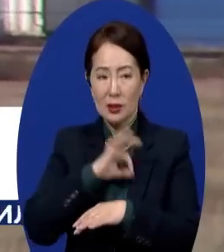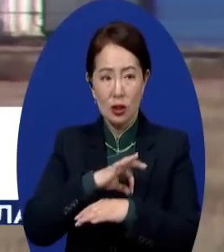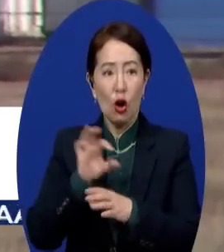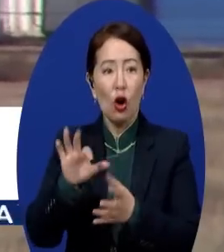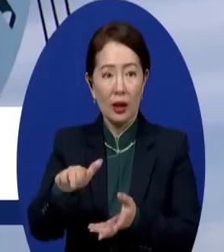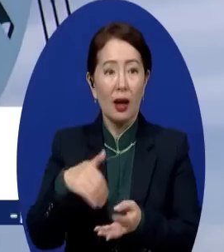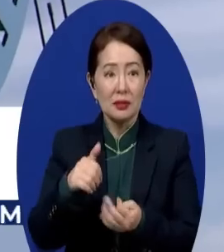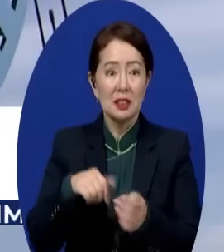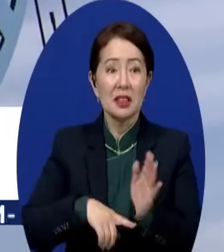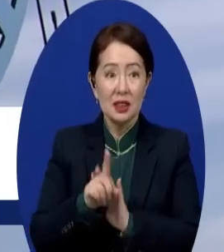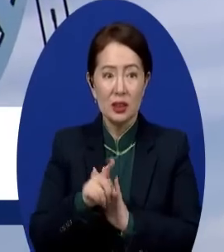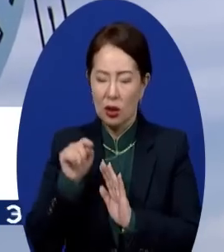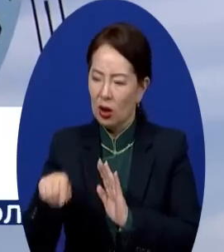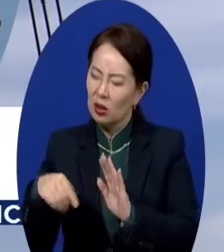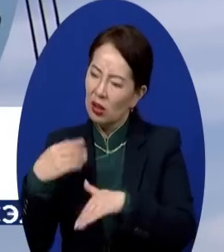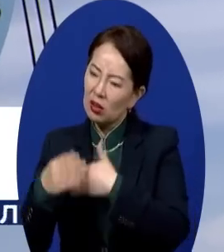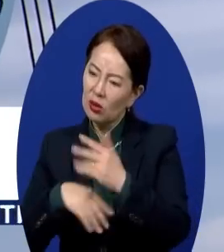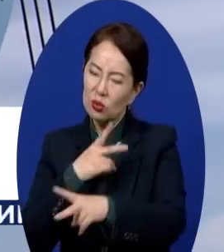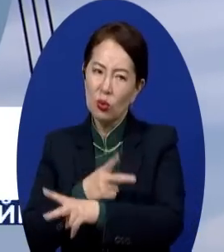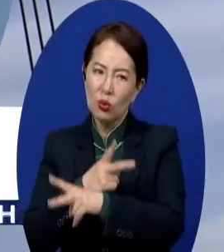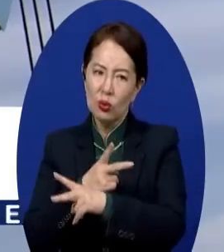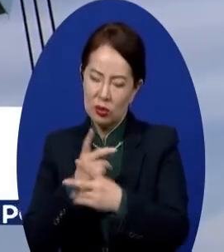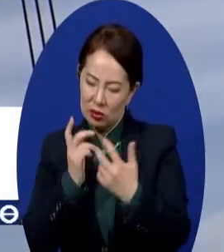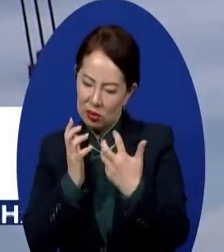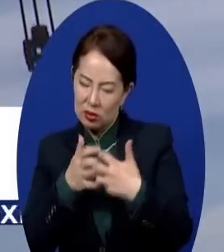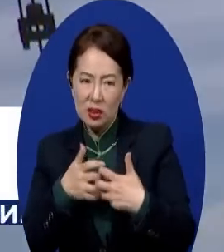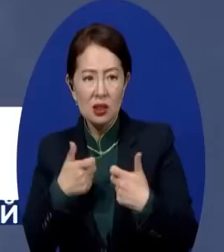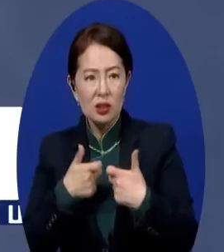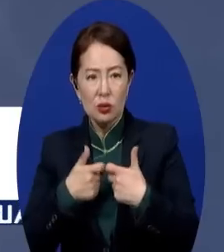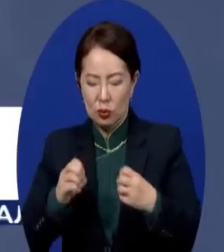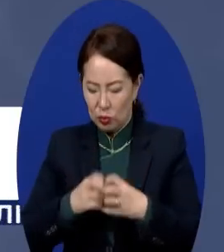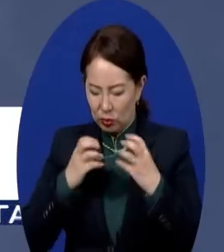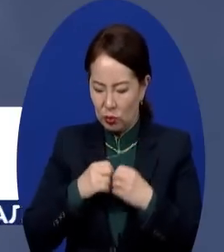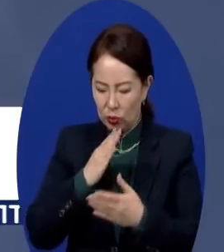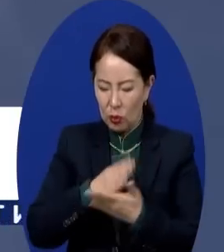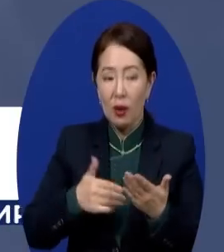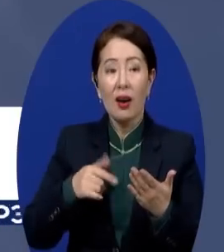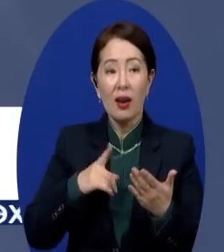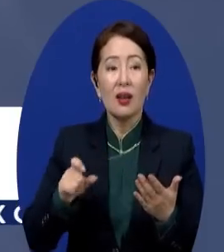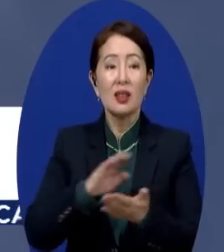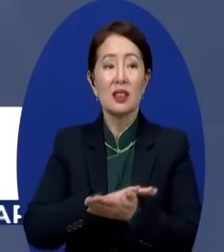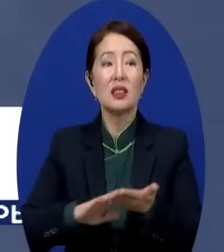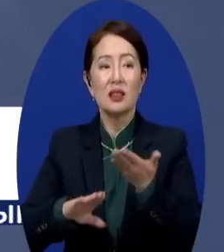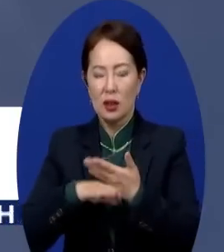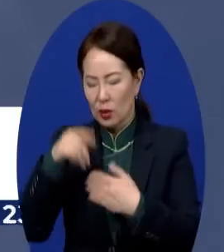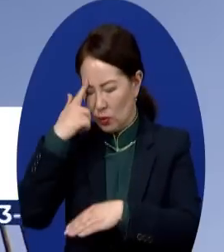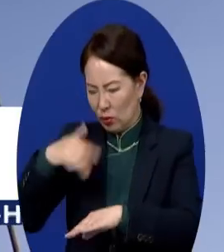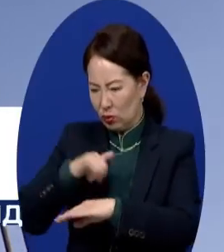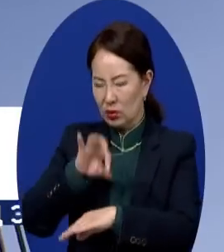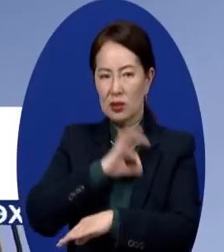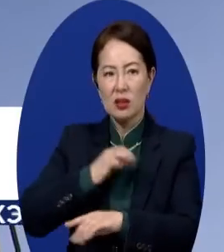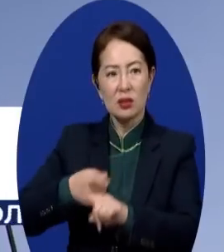явуулж эхэлсэн. Одоогийн мөрдөгдөж байгаа хууль тогтоомжтой нийцүүлэн бүтээгдэхүүн хуваах гэрээг шинчилж, Монгол улсын хүртэх ашгийг нэмэгдүүлэх шаардлага